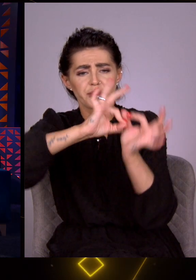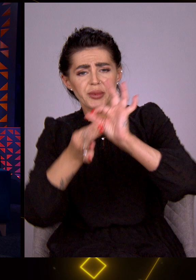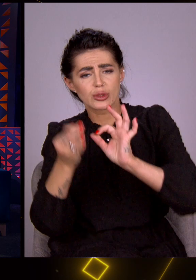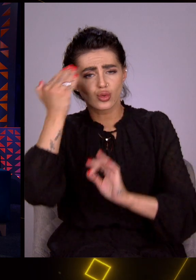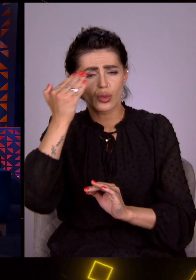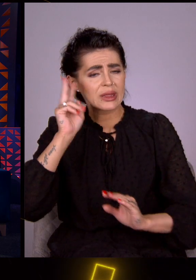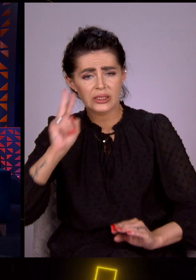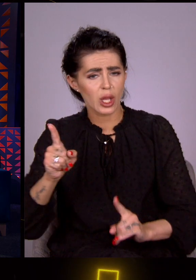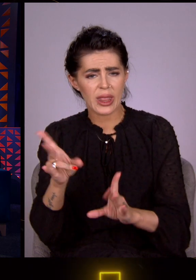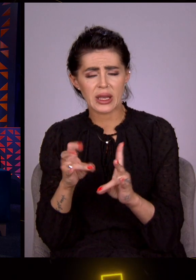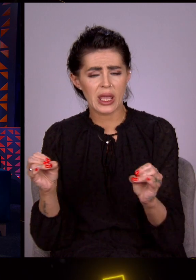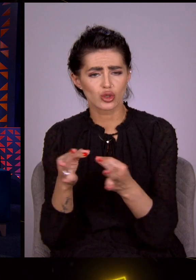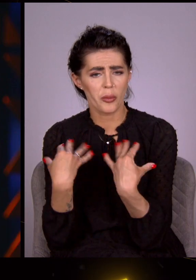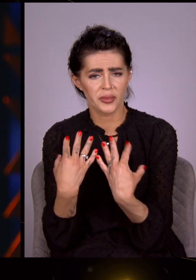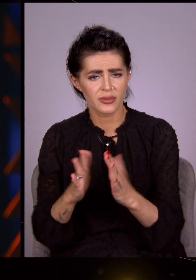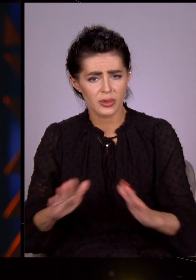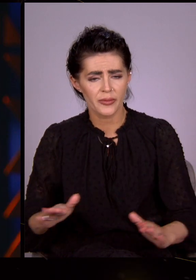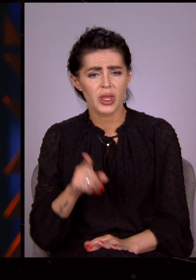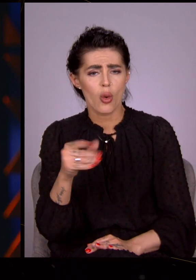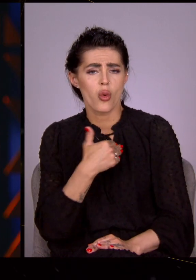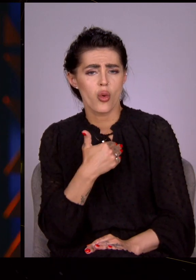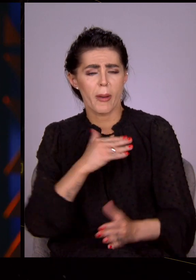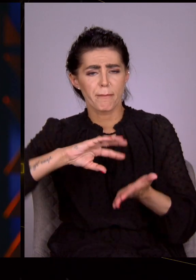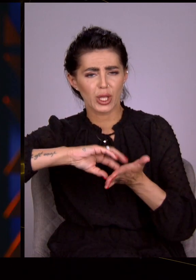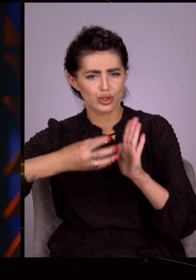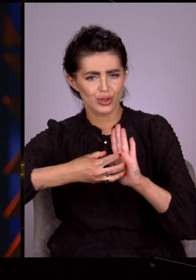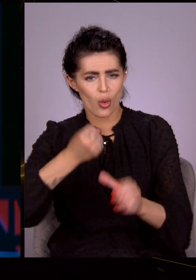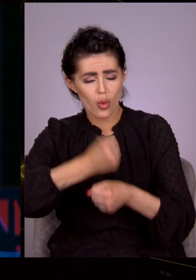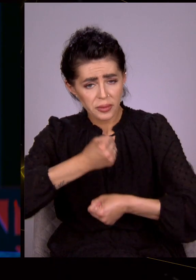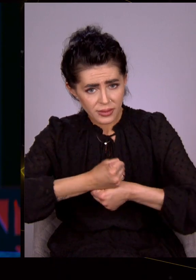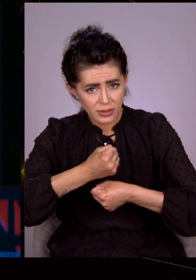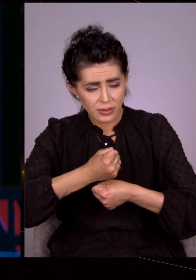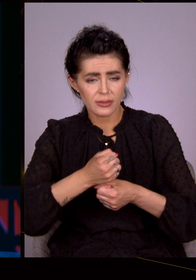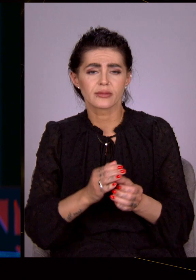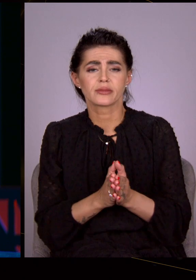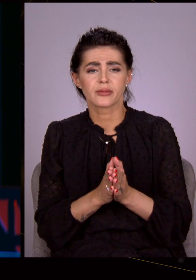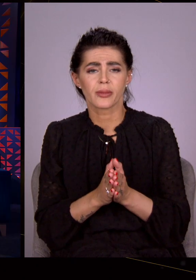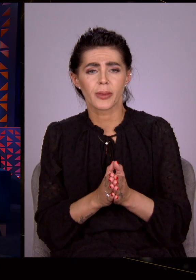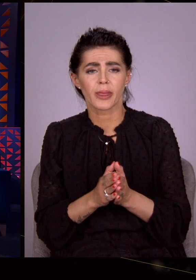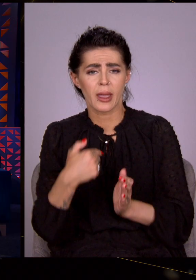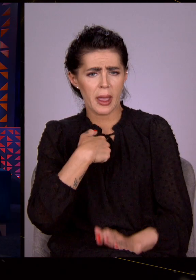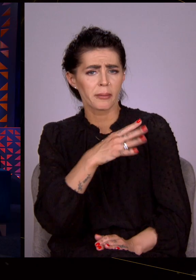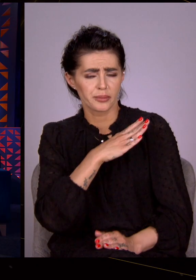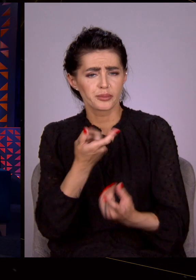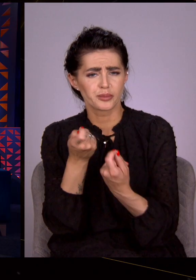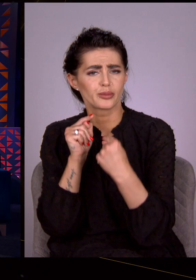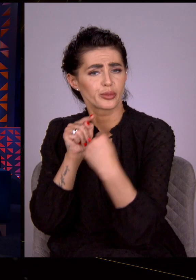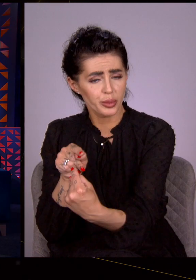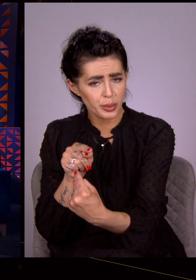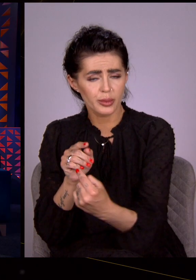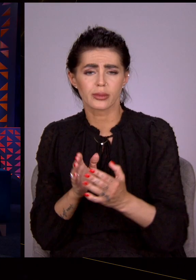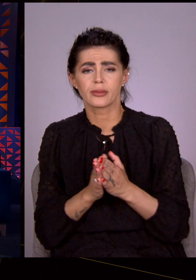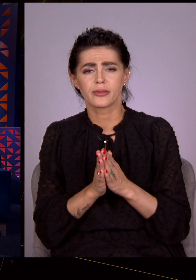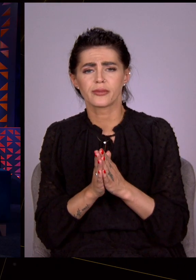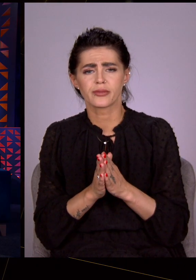Вона захотіла печиво робити. Я дуже була проти цього. Чому? Ну,